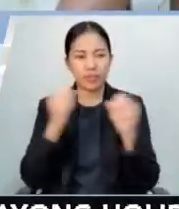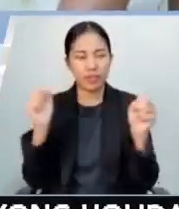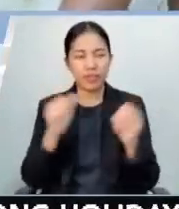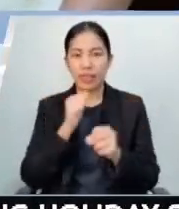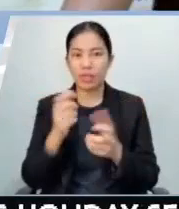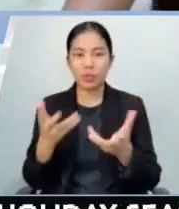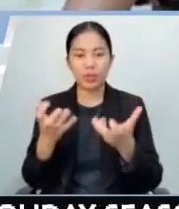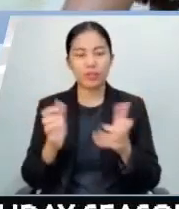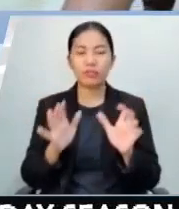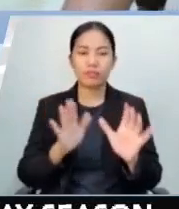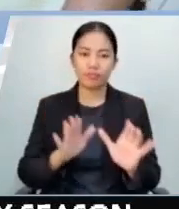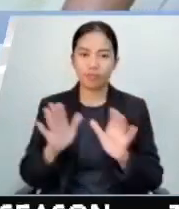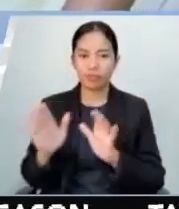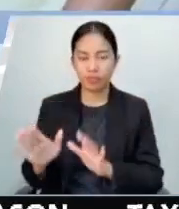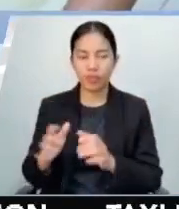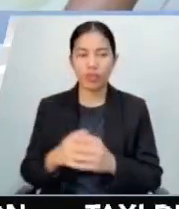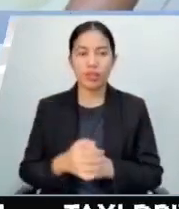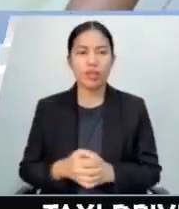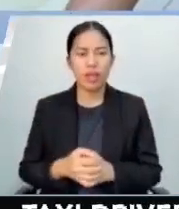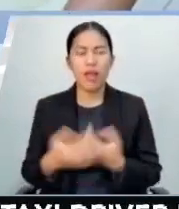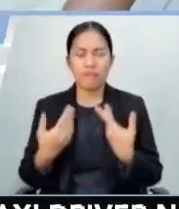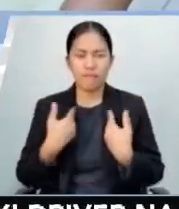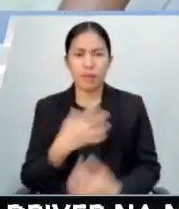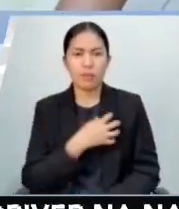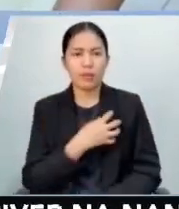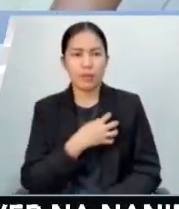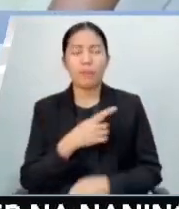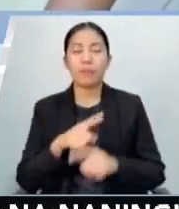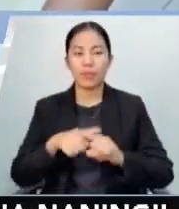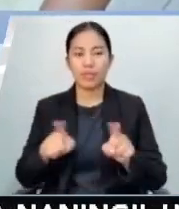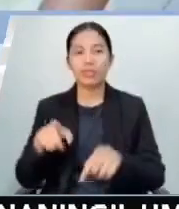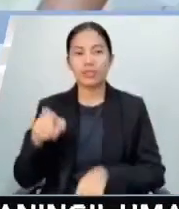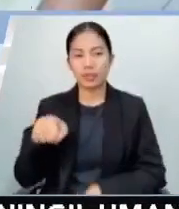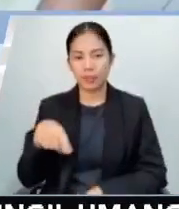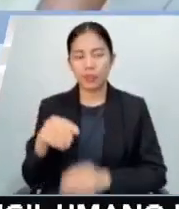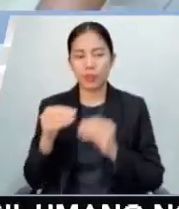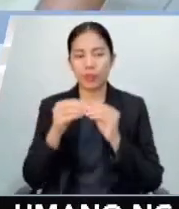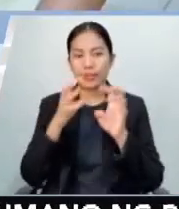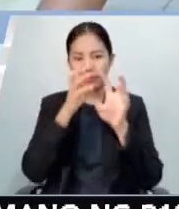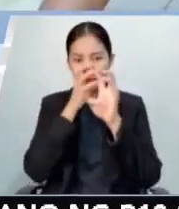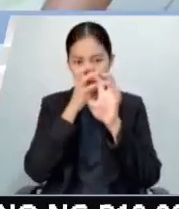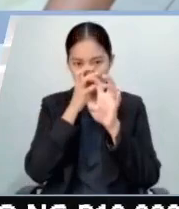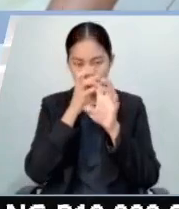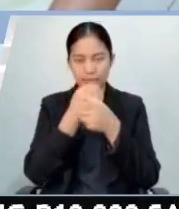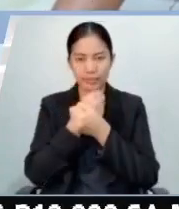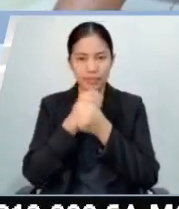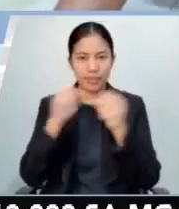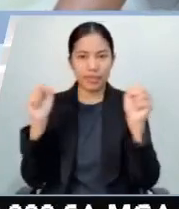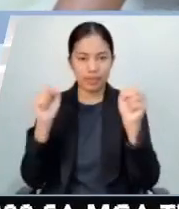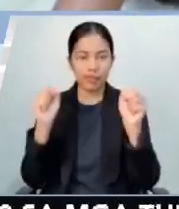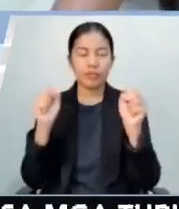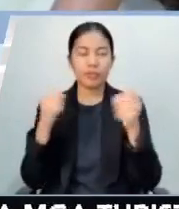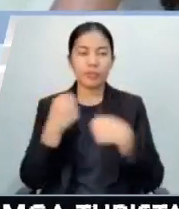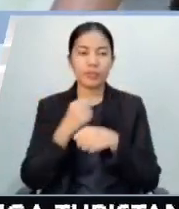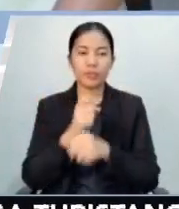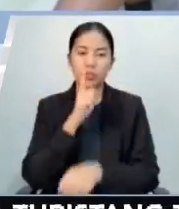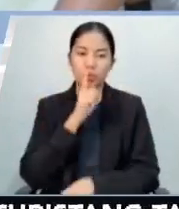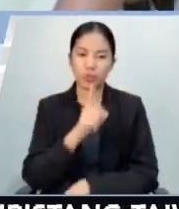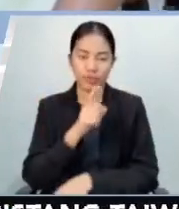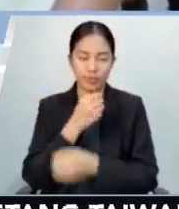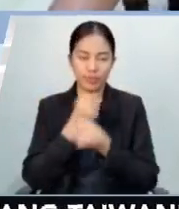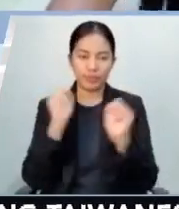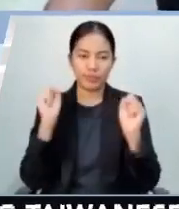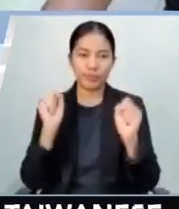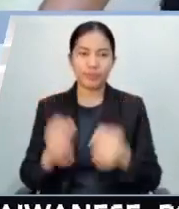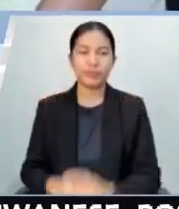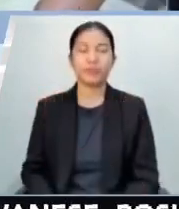naka-red alert din naman yung PNP, so kailangan sabayan yung latag ng seguridad dito sa PITX dun sa start alert status ng PNP, Connie.